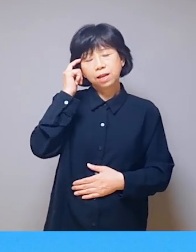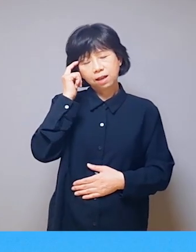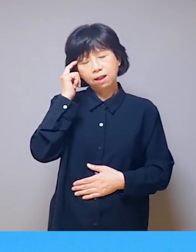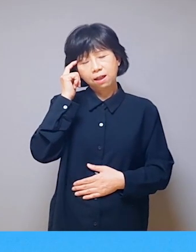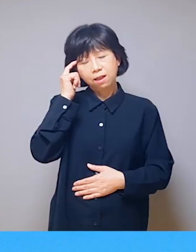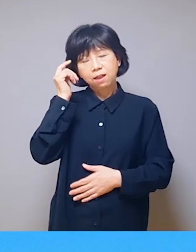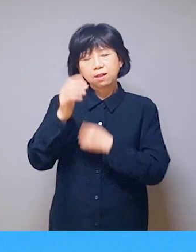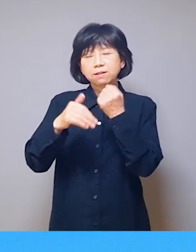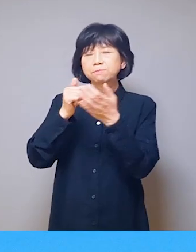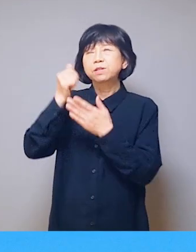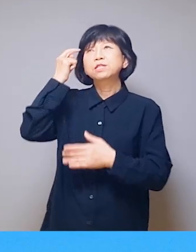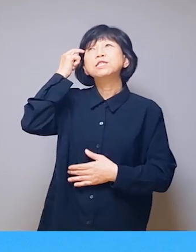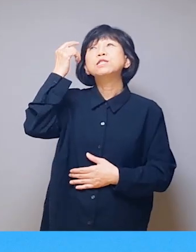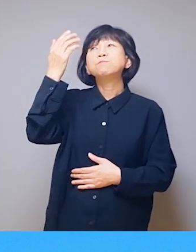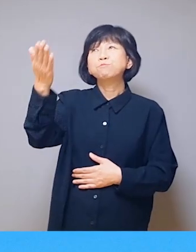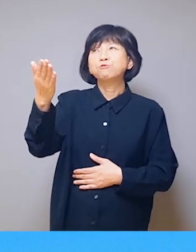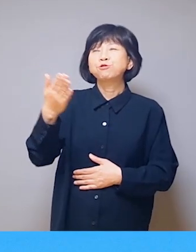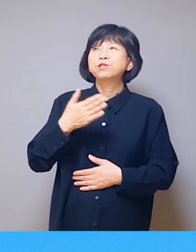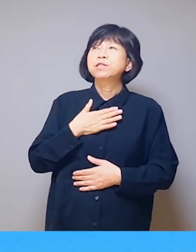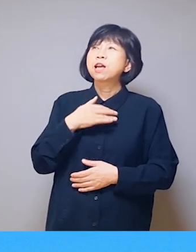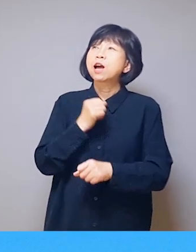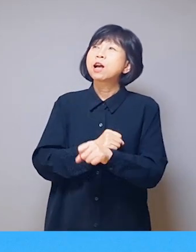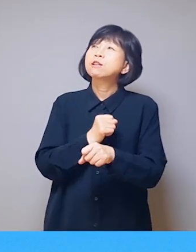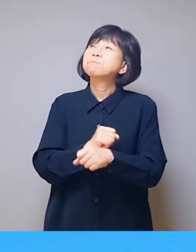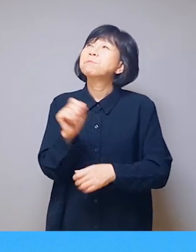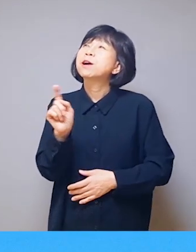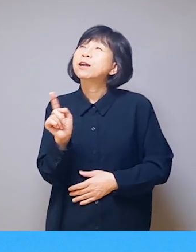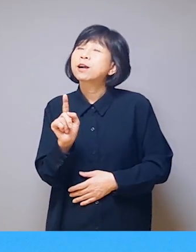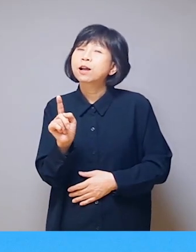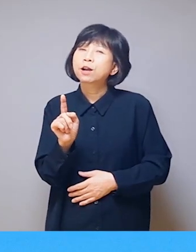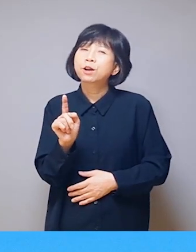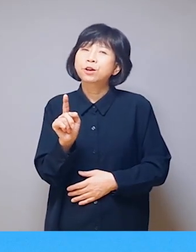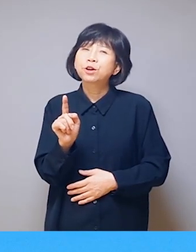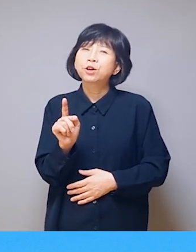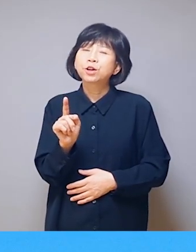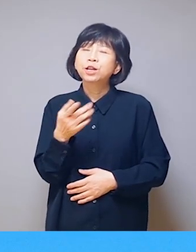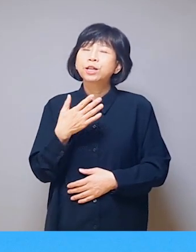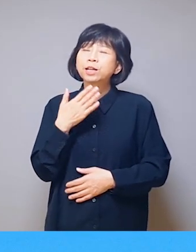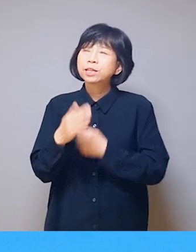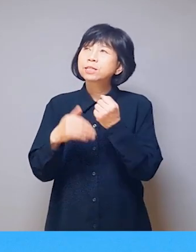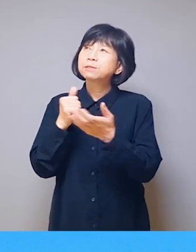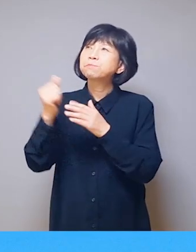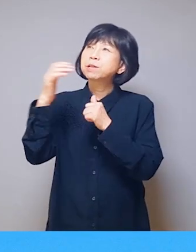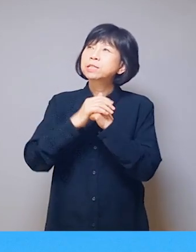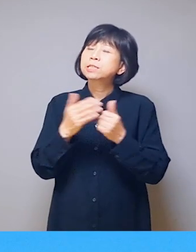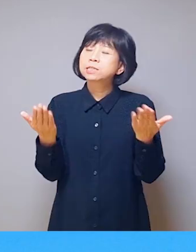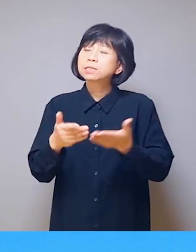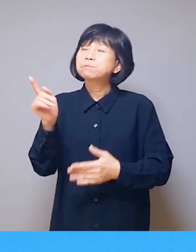한번 여쭤보십시오. 하나님, 제가 뭐 할까요? 하나님, 저에게 사명이 있대요.